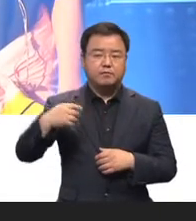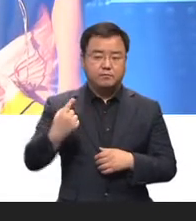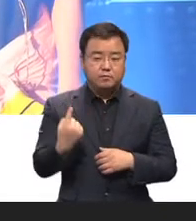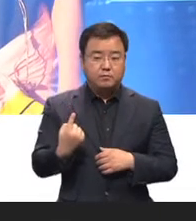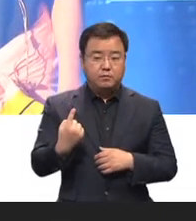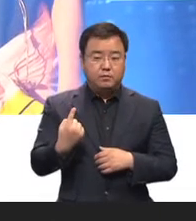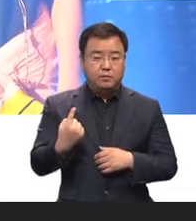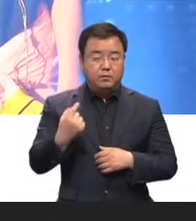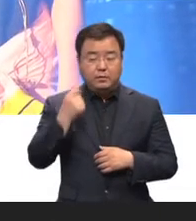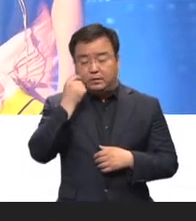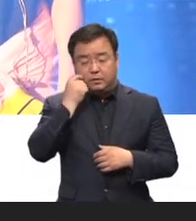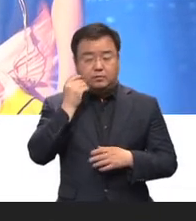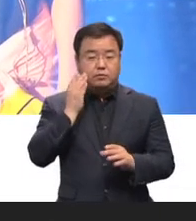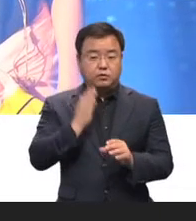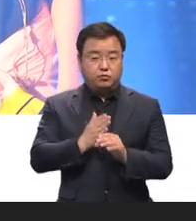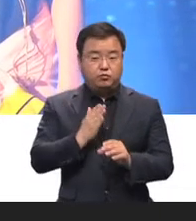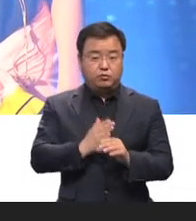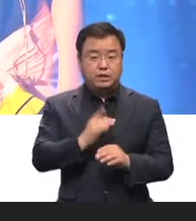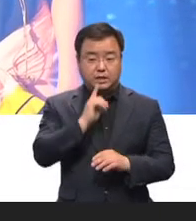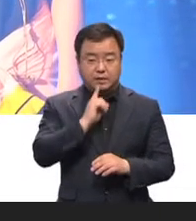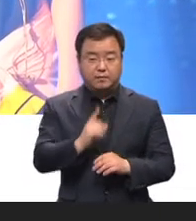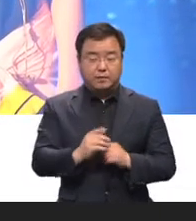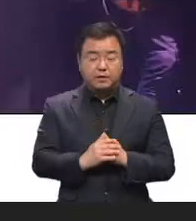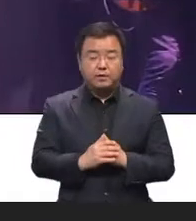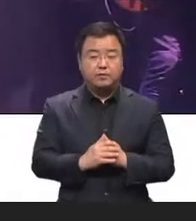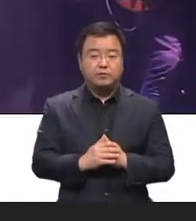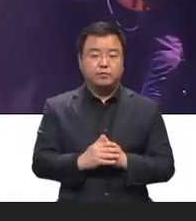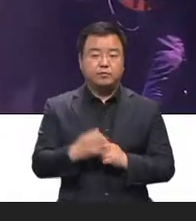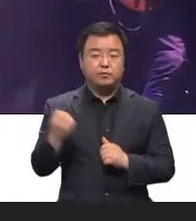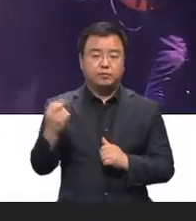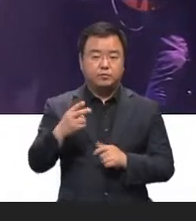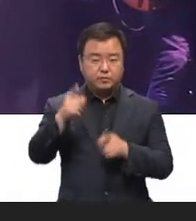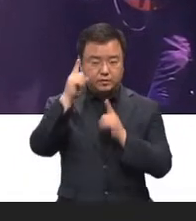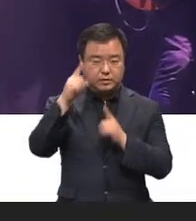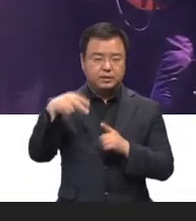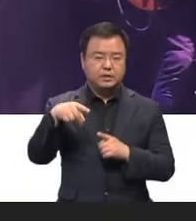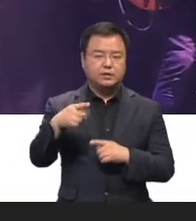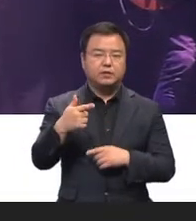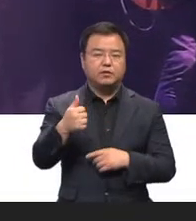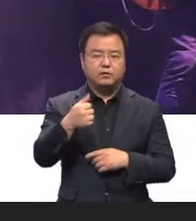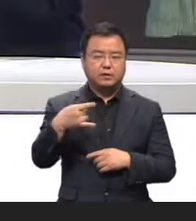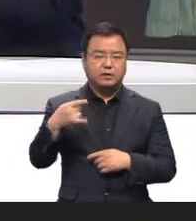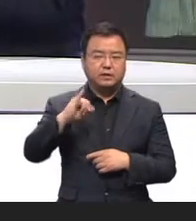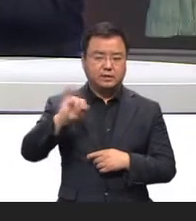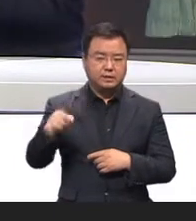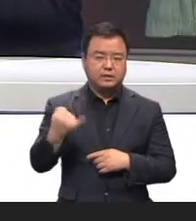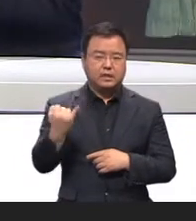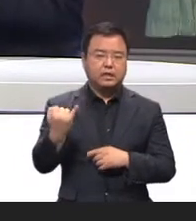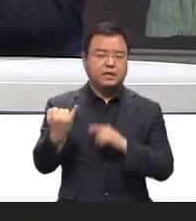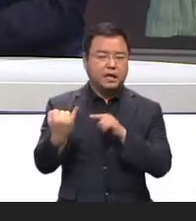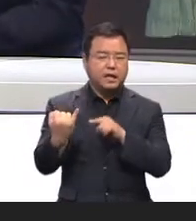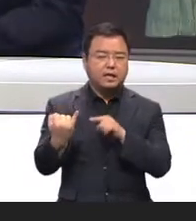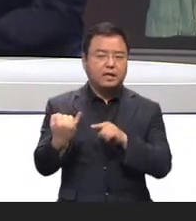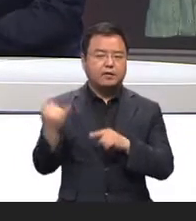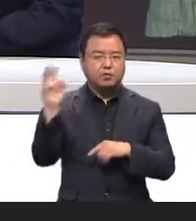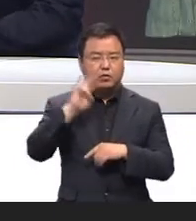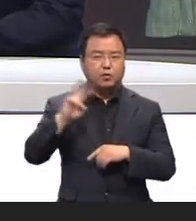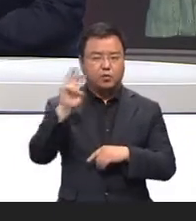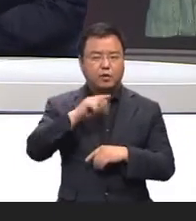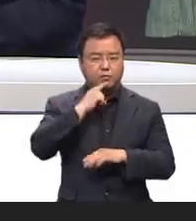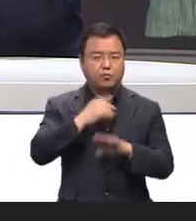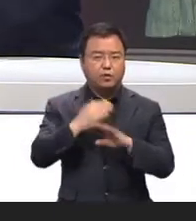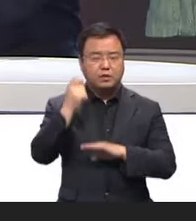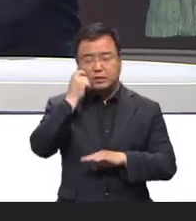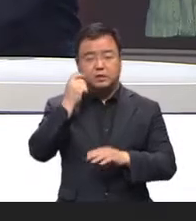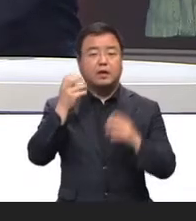국민이 트고 수준이라는 예 그 날에도 나왔고 예 이선희 j 에게 드립니다 예 그거 다 만들어요 포크 에서 히트를 되게 많이